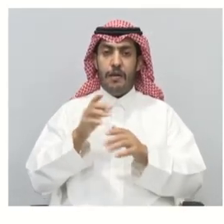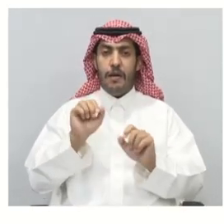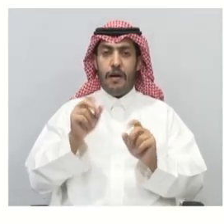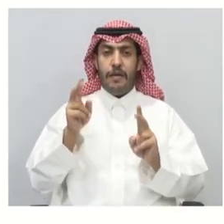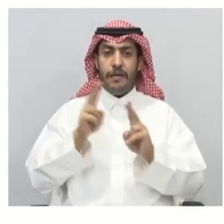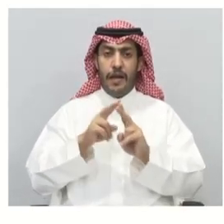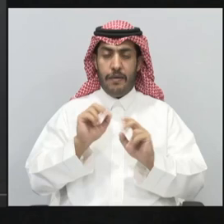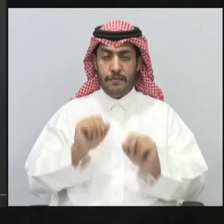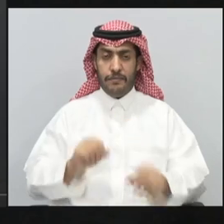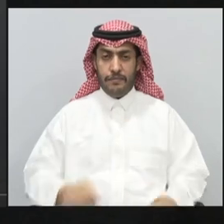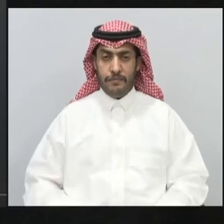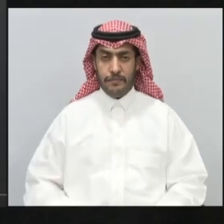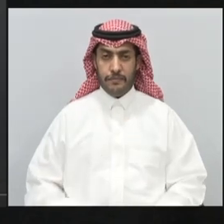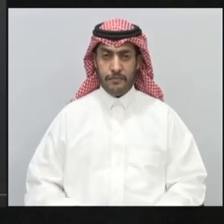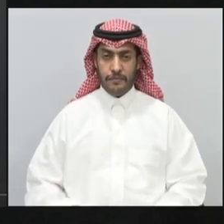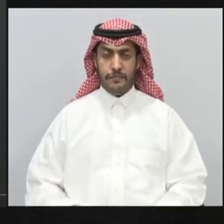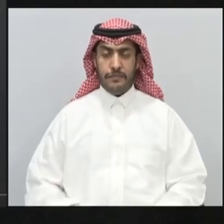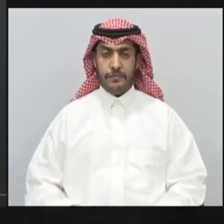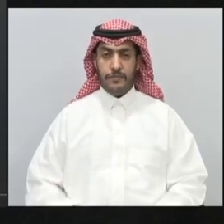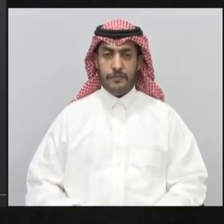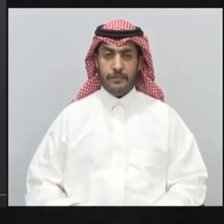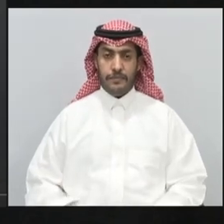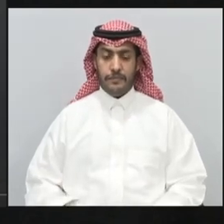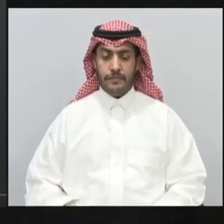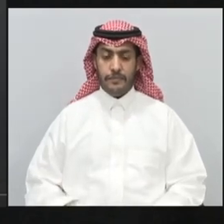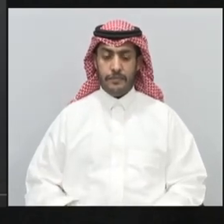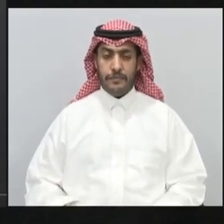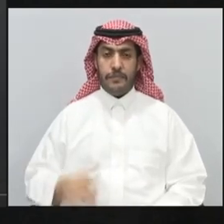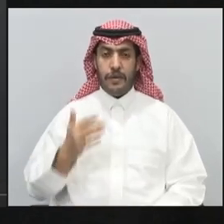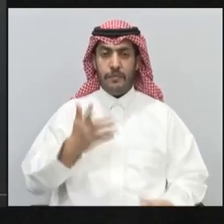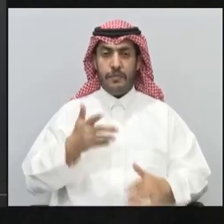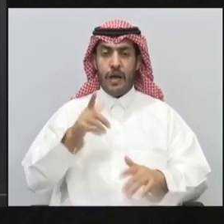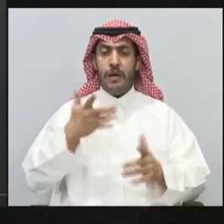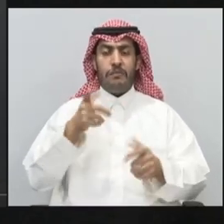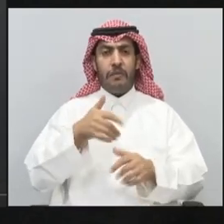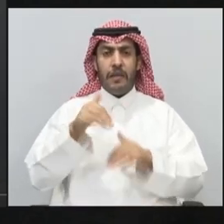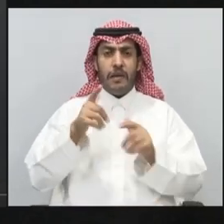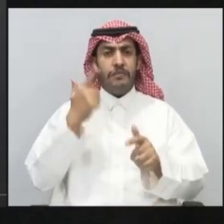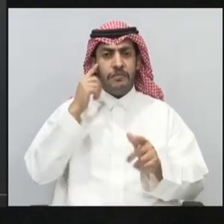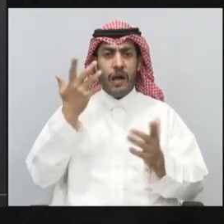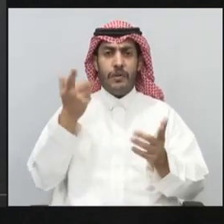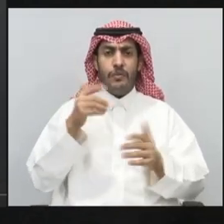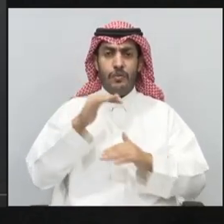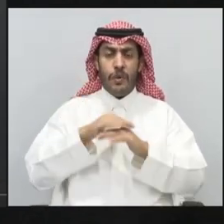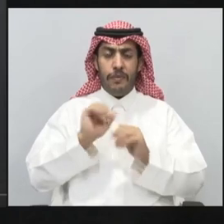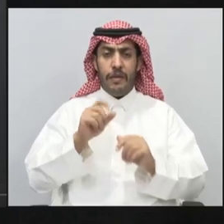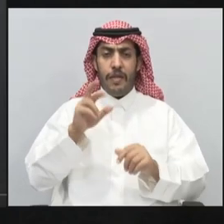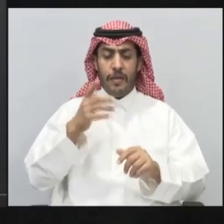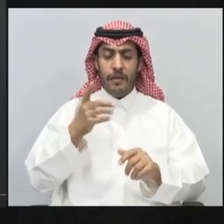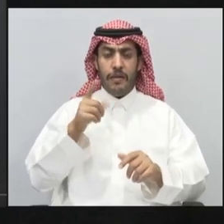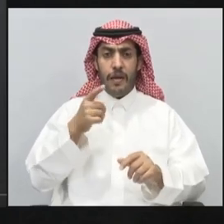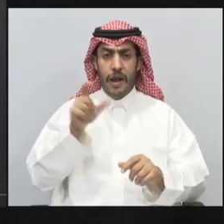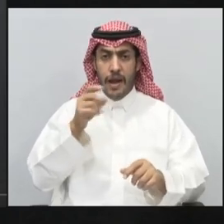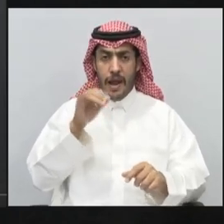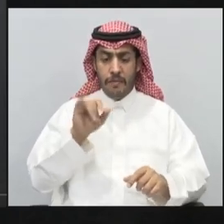مصادر للطاقه مصادر للطاقه بين مصادر الطاقه واي اسلوب تريد انت يعني بطريقه تاتي بها لكن تاتي ببئسه